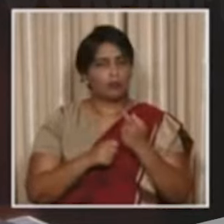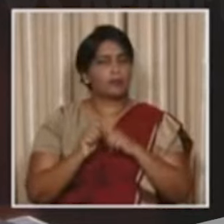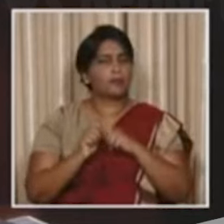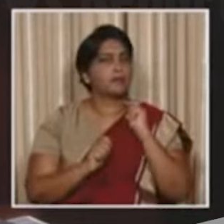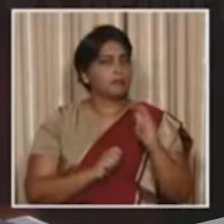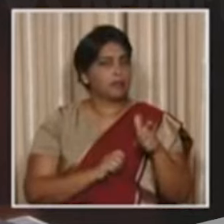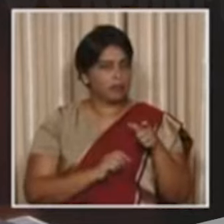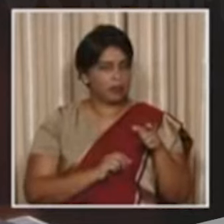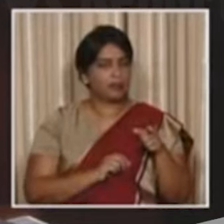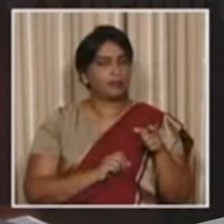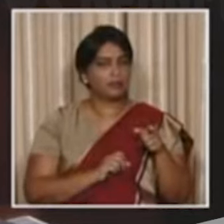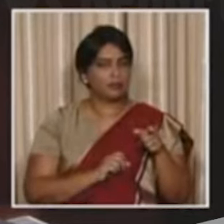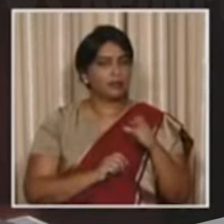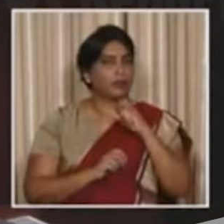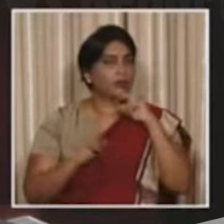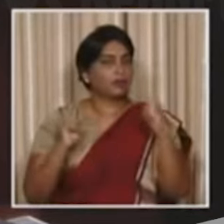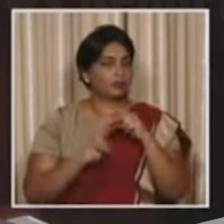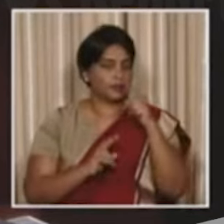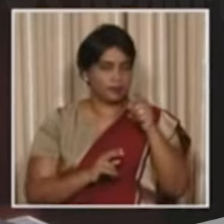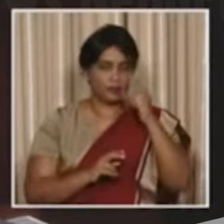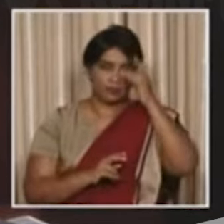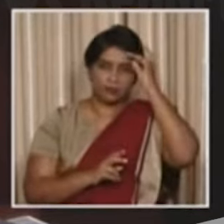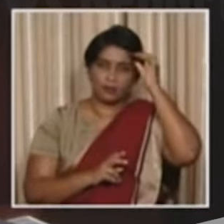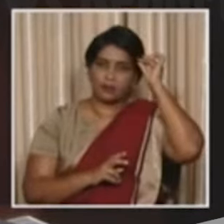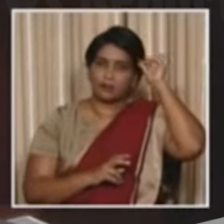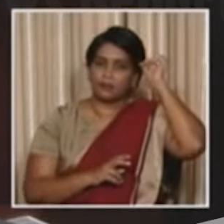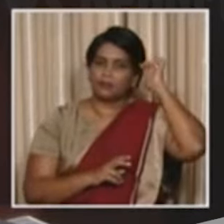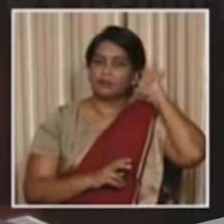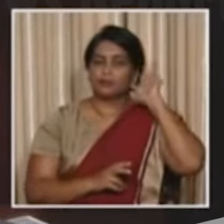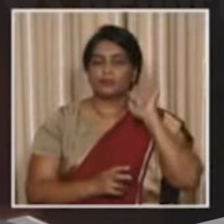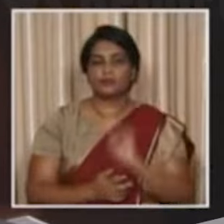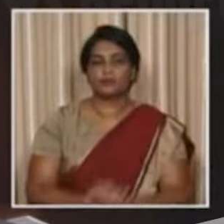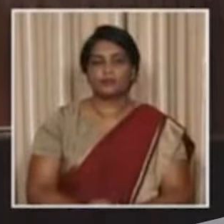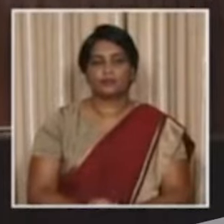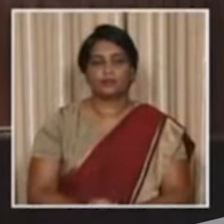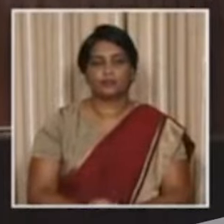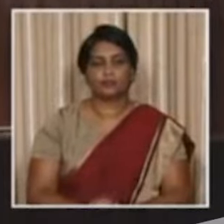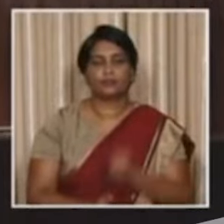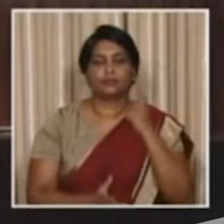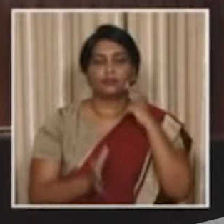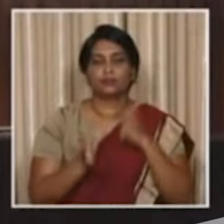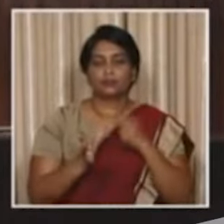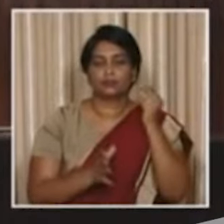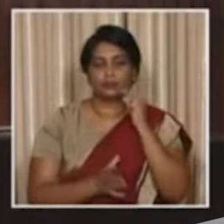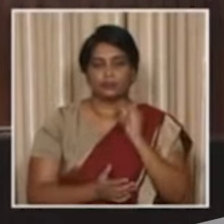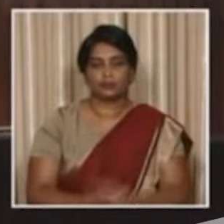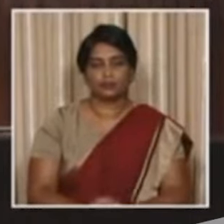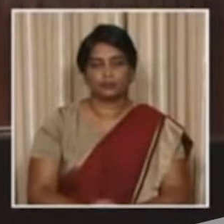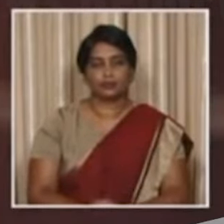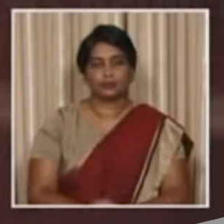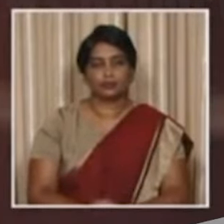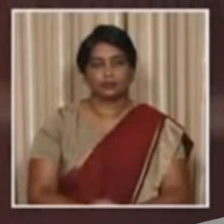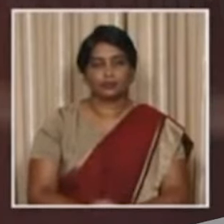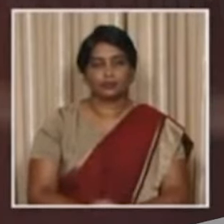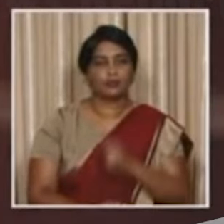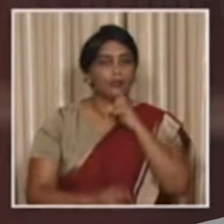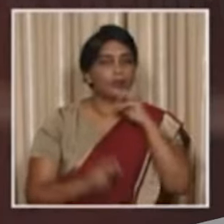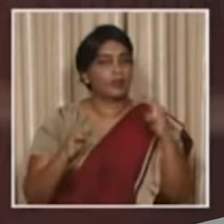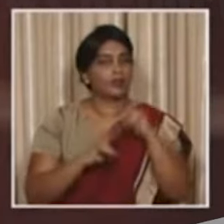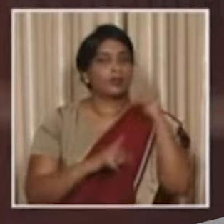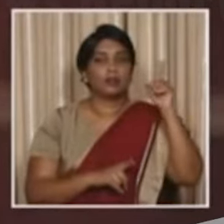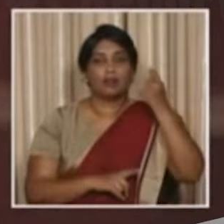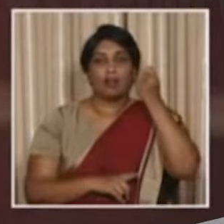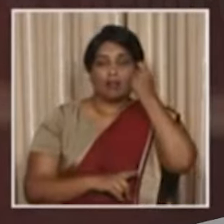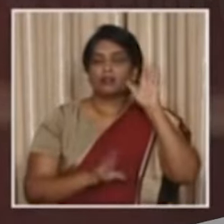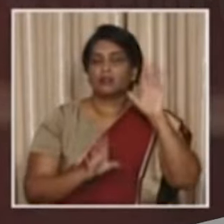ගමන සිද්ධුනේ ශ්‍රේෂ්ඨාධිකරණය හරහා. හරි. අනුකම්පාවෙන් ඒක තනිකර ශ්‍රේෂ්ඨාධිකරණ